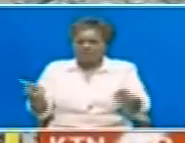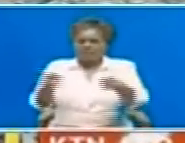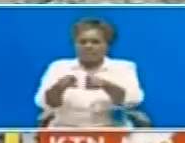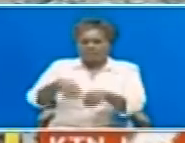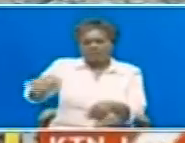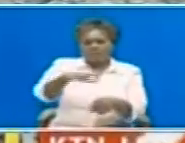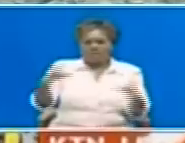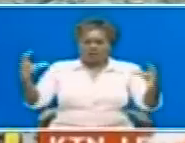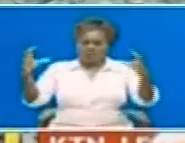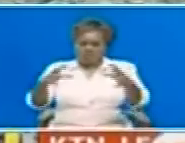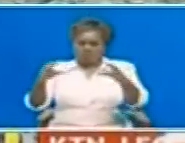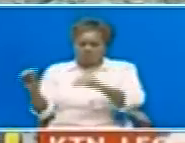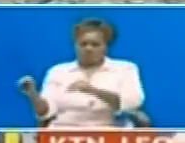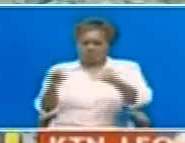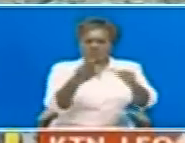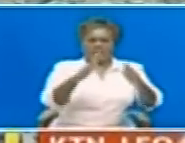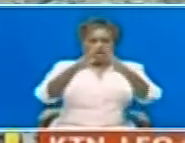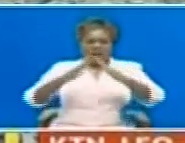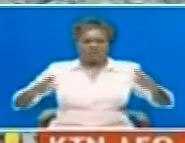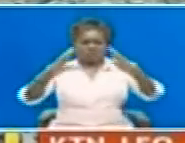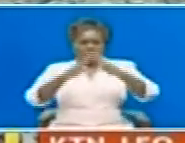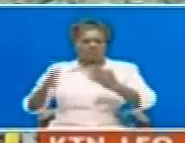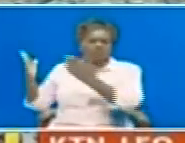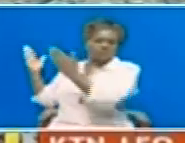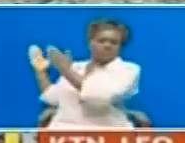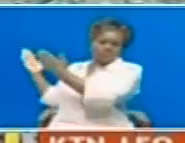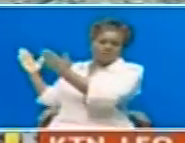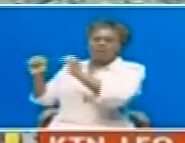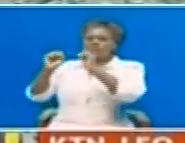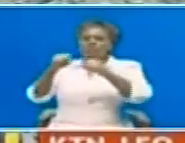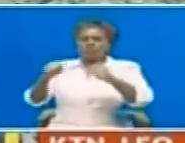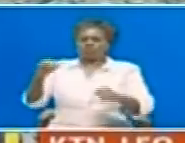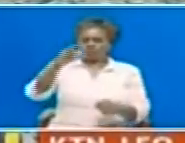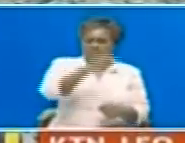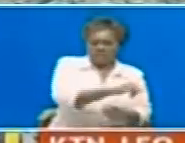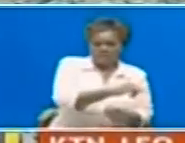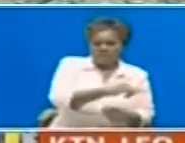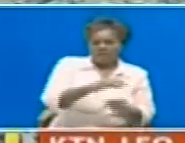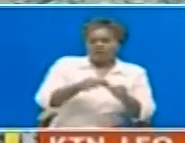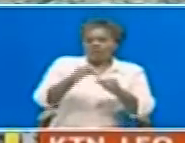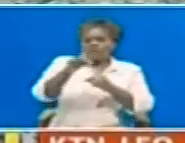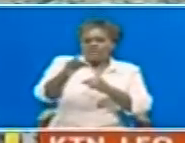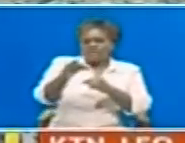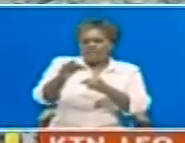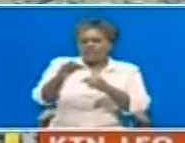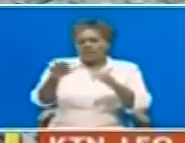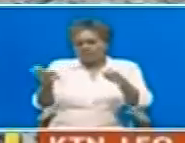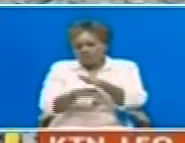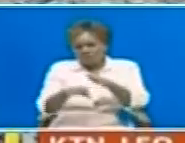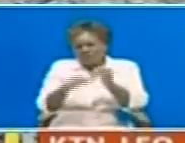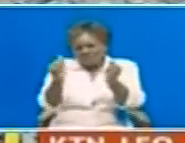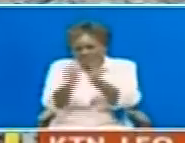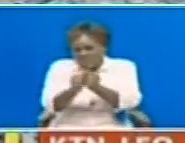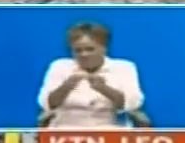jamii hizi zilipoletwa na kujengewa nyumba hizi ili wakaweze kuishi, ikiwa umbali wake ni chini ya mita